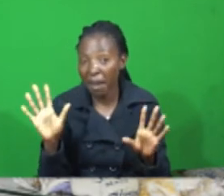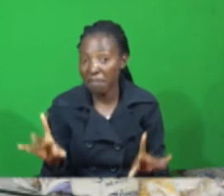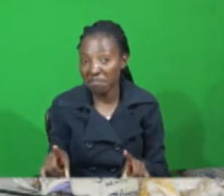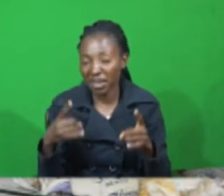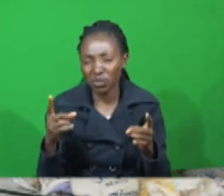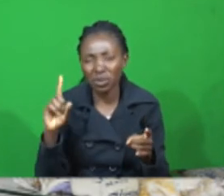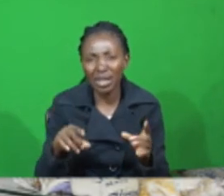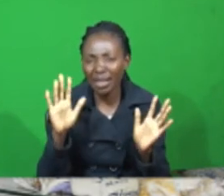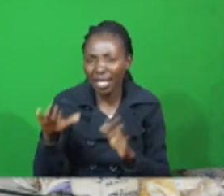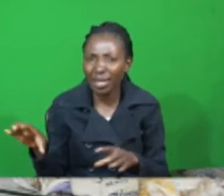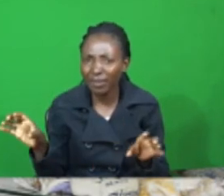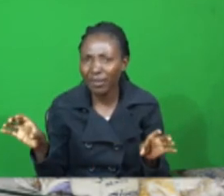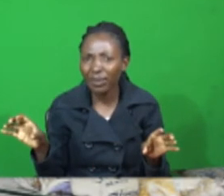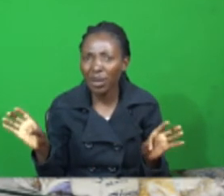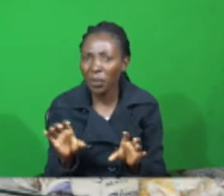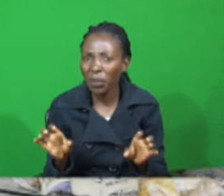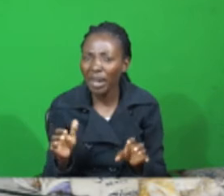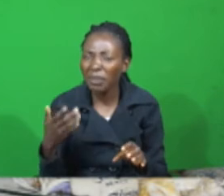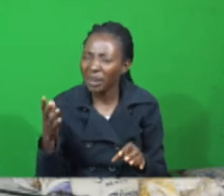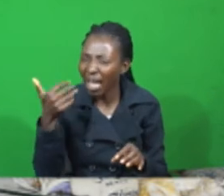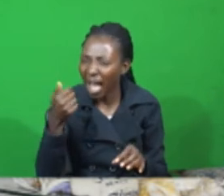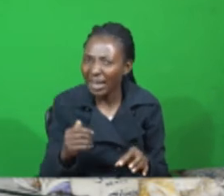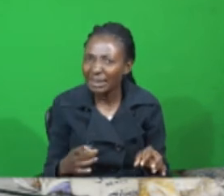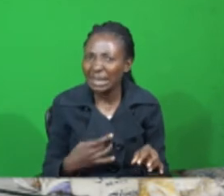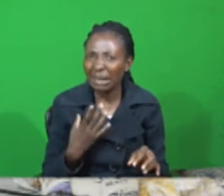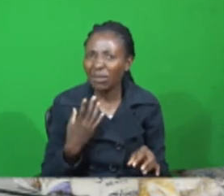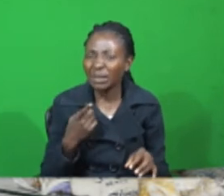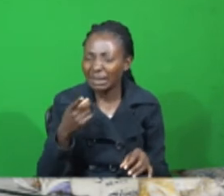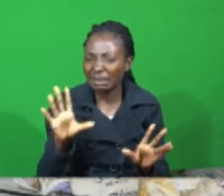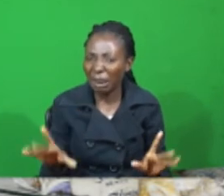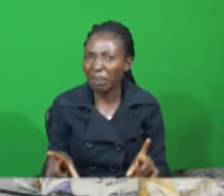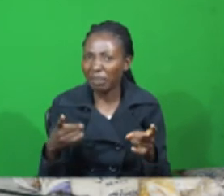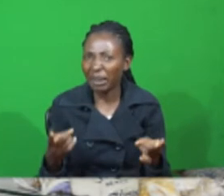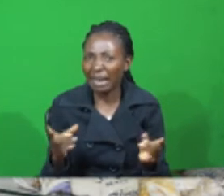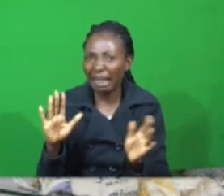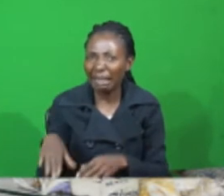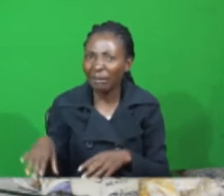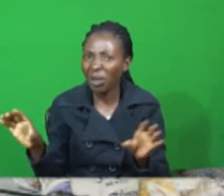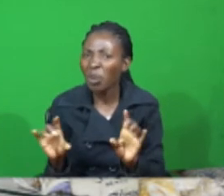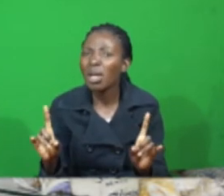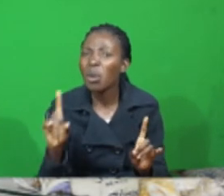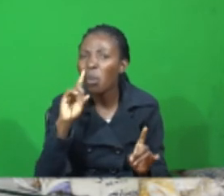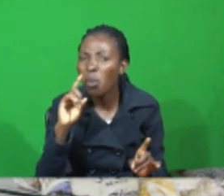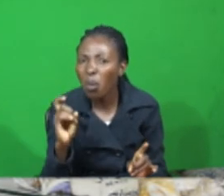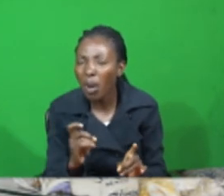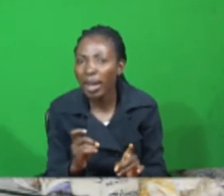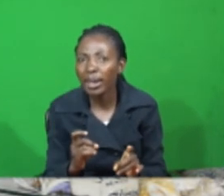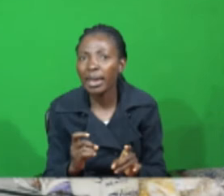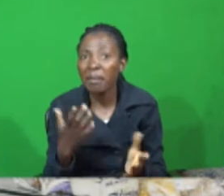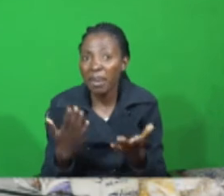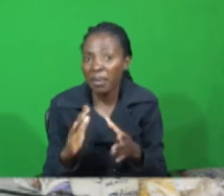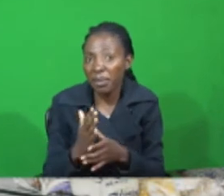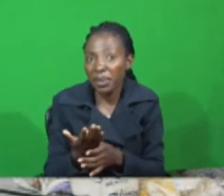basa zvamusinganzwise munofanira kuzozvibvunzwa kuti mwana wangu musikana wangu webasa akasiyirei basa inogona kutova